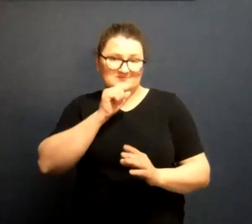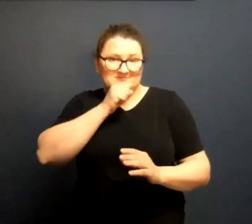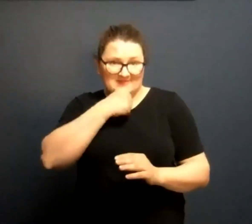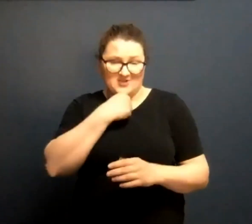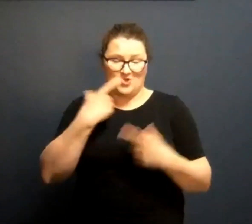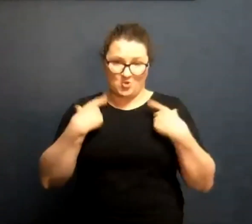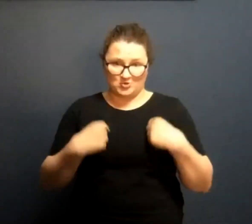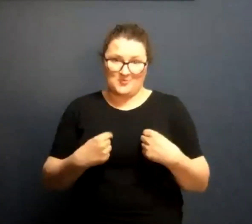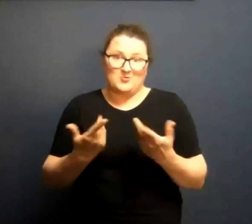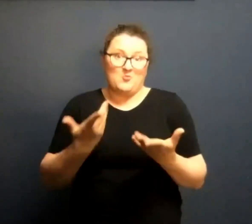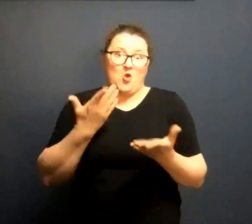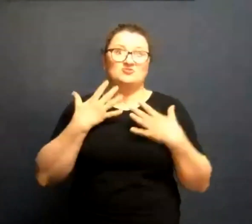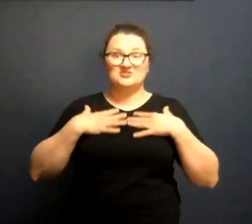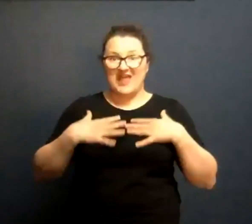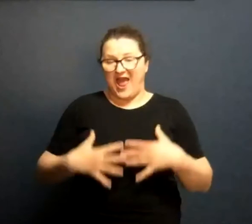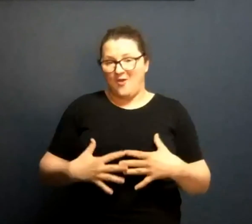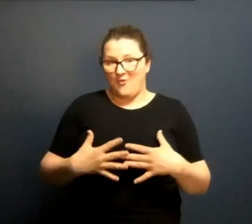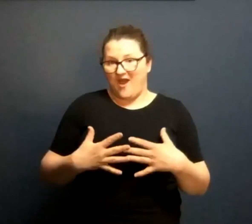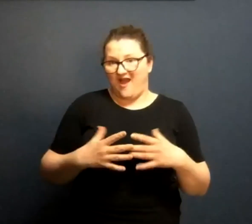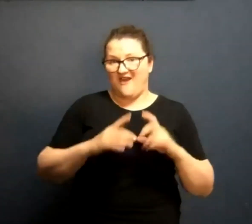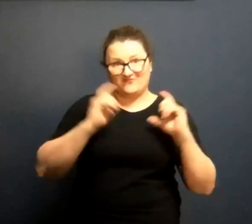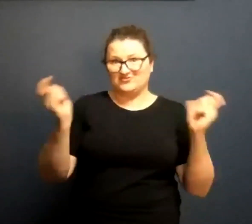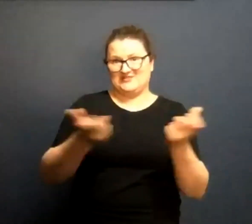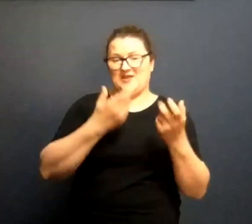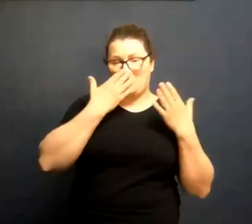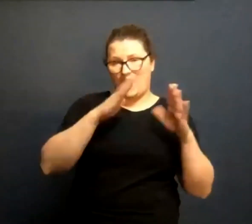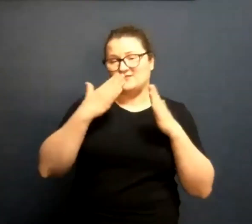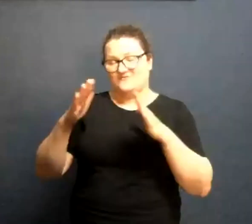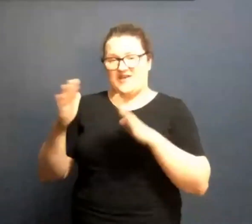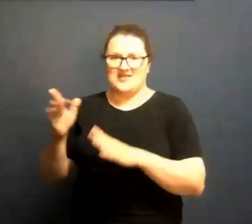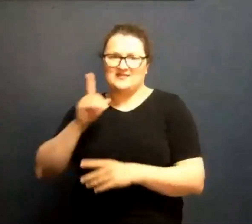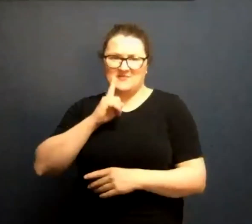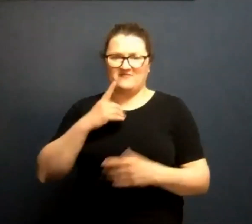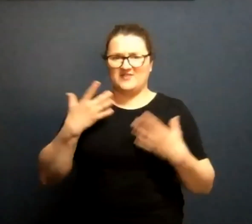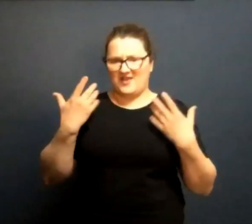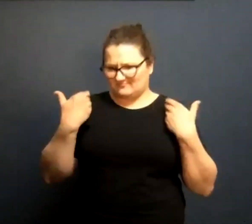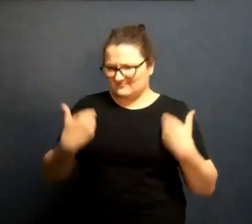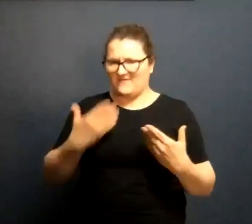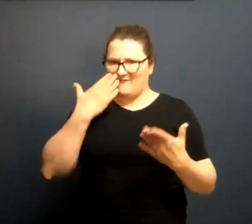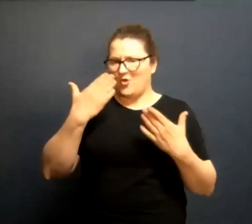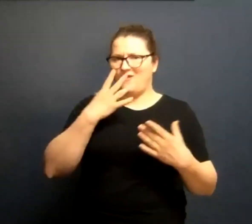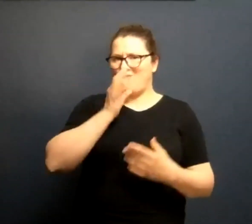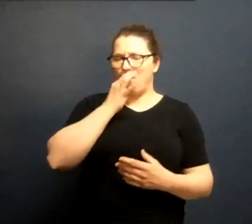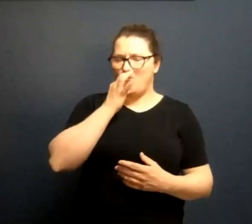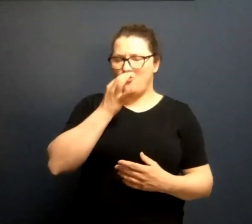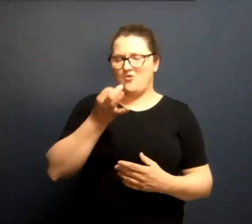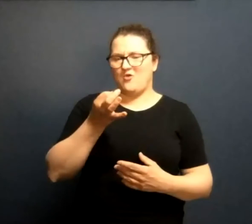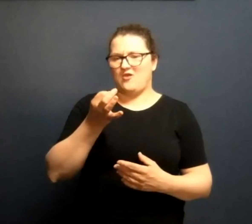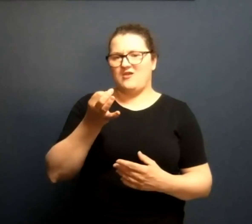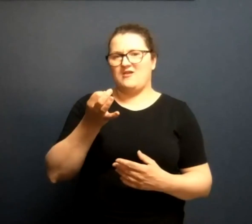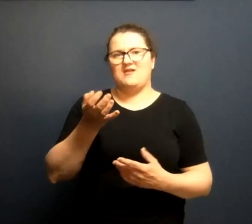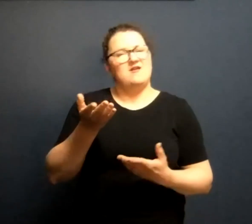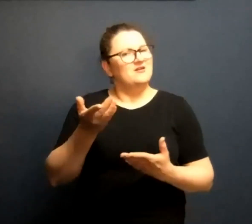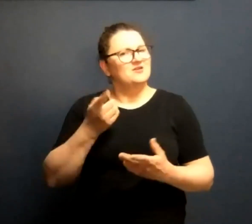pokazywane nie wszystkie, ale wiele z nich one były tak naprawdę młode. I tak się zastanawiam, na ile to była taka